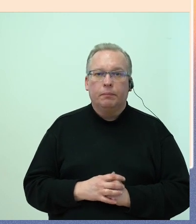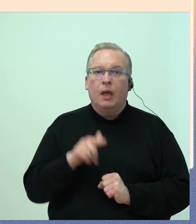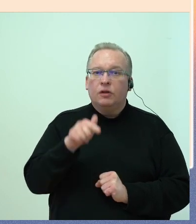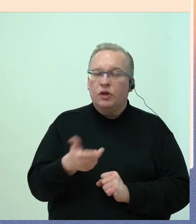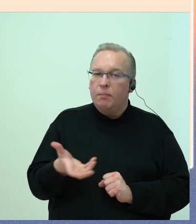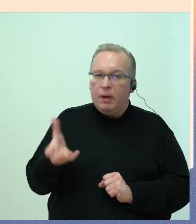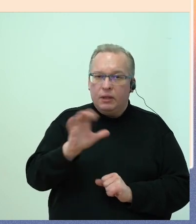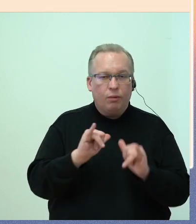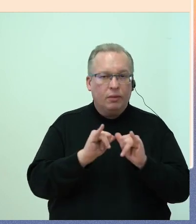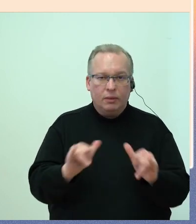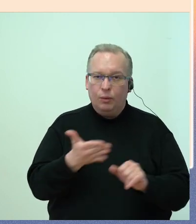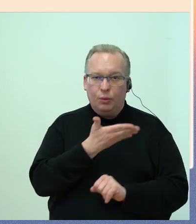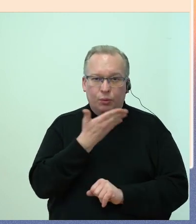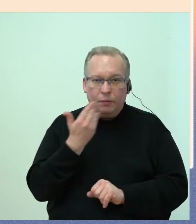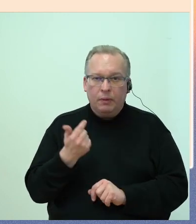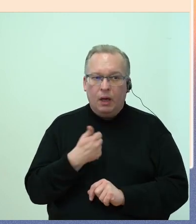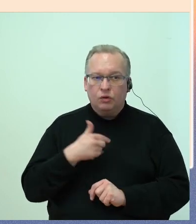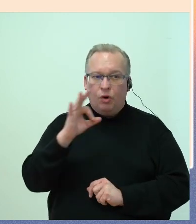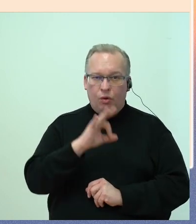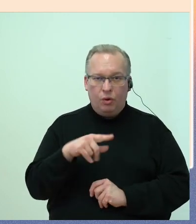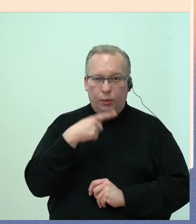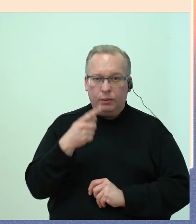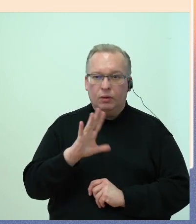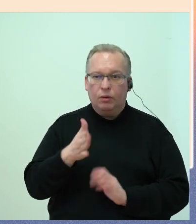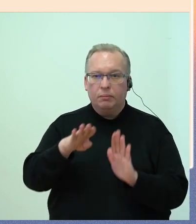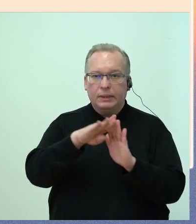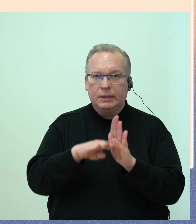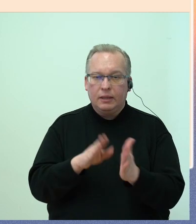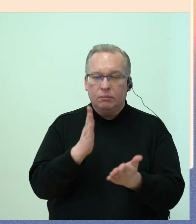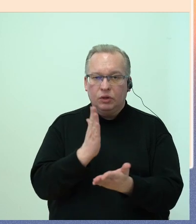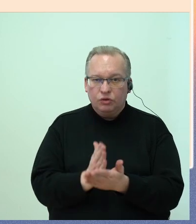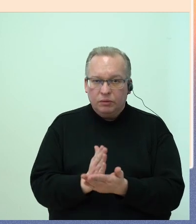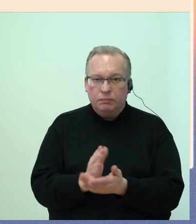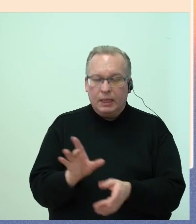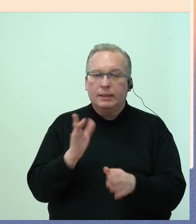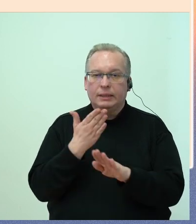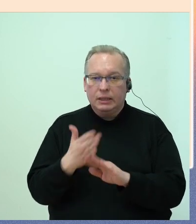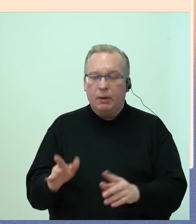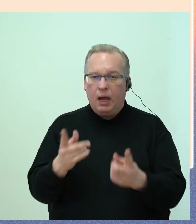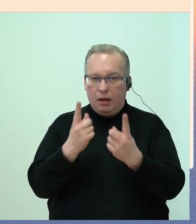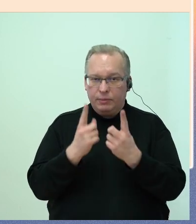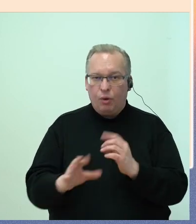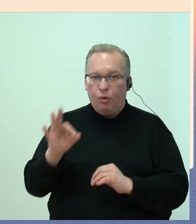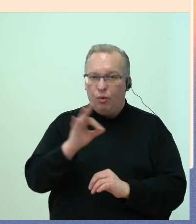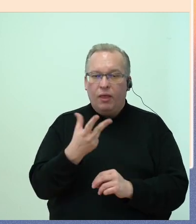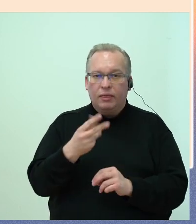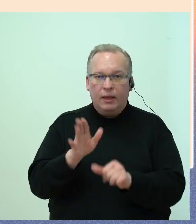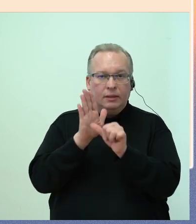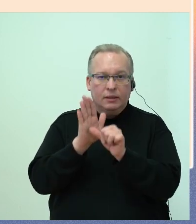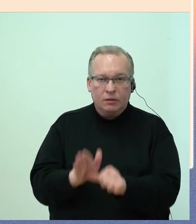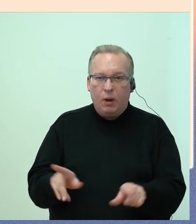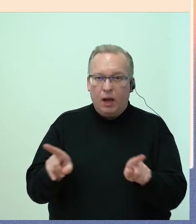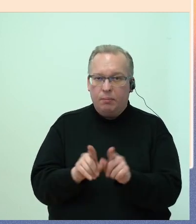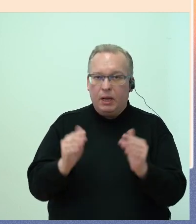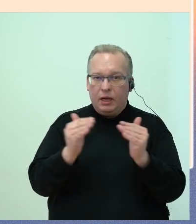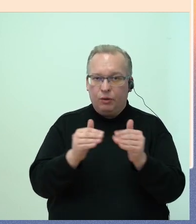Tai čia gal per daug neišsiplėsiu, tiesiog kalbam apie tai, kokie įstatymai yra skirti apsaugai nuo nediskriminacijos, tai